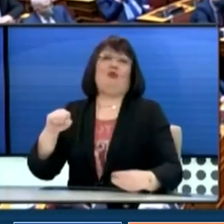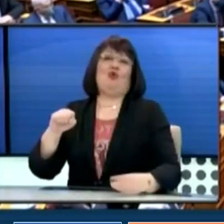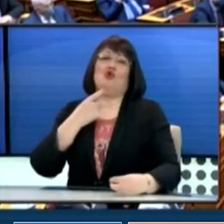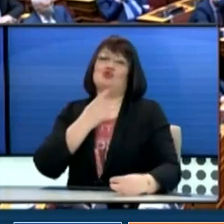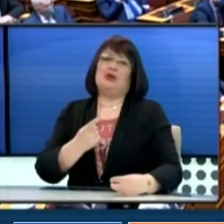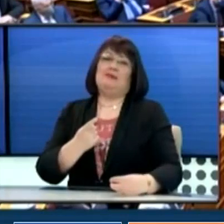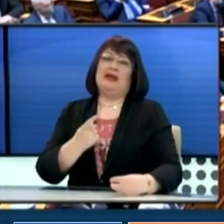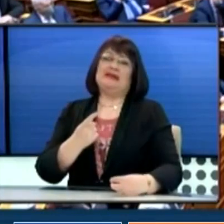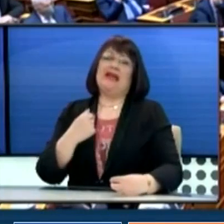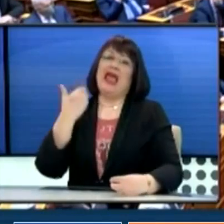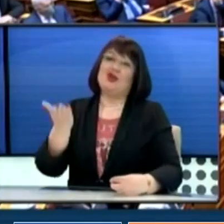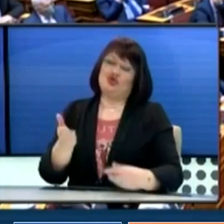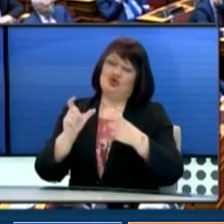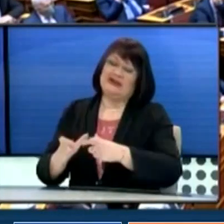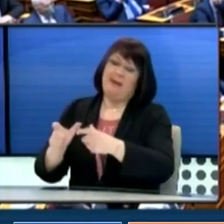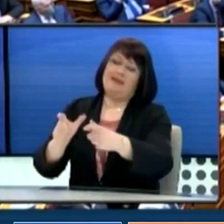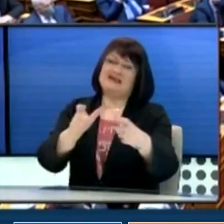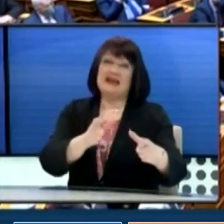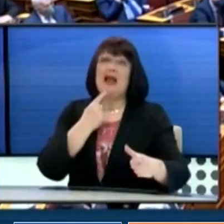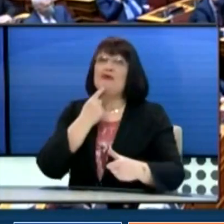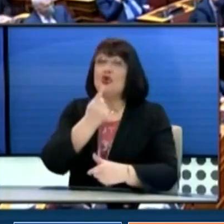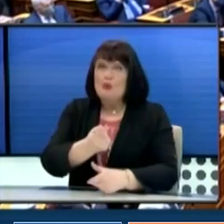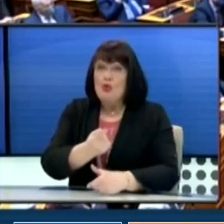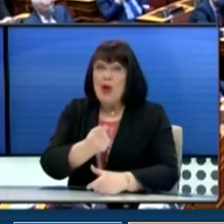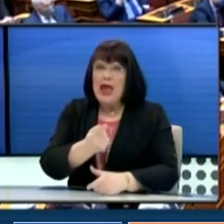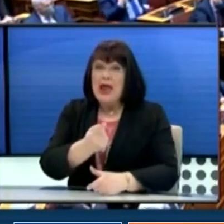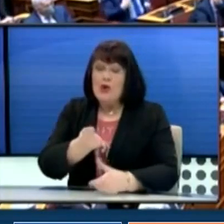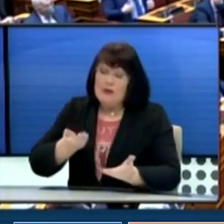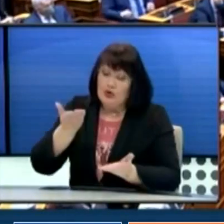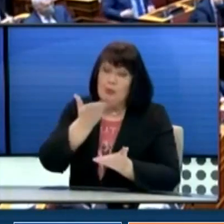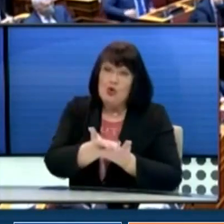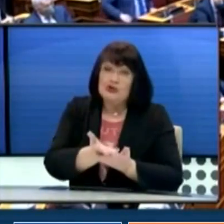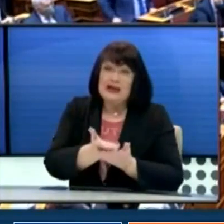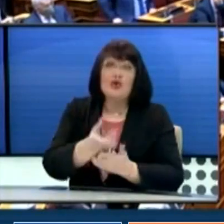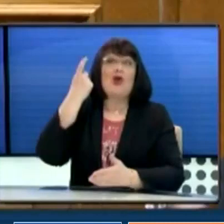τον ακούσετε. Αυτό το οποίο εισηγούμε και αυτό το οποίο λέω, κύριε Μητσοτάκη,